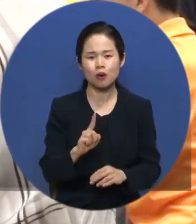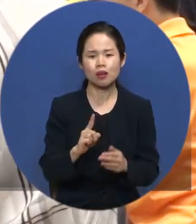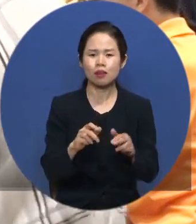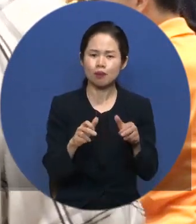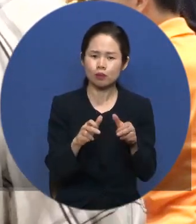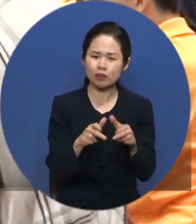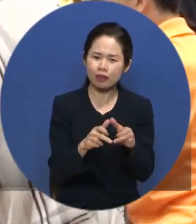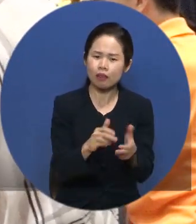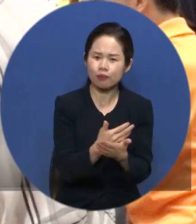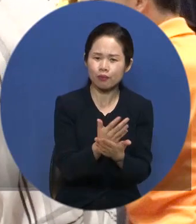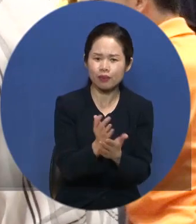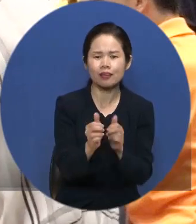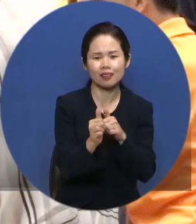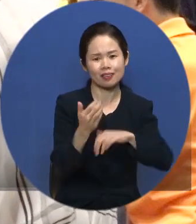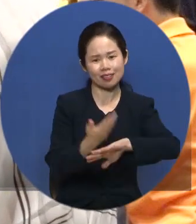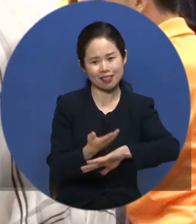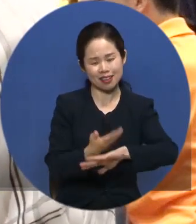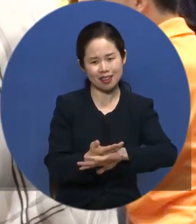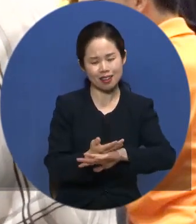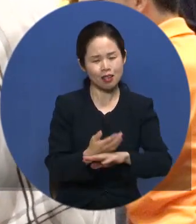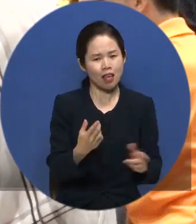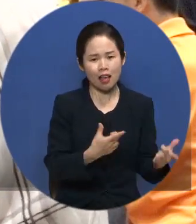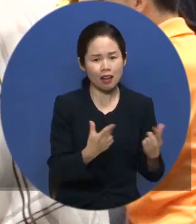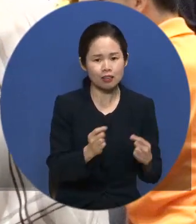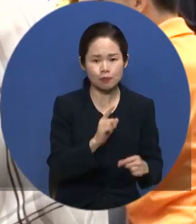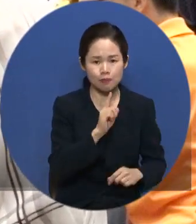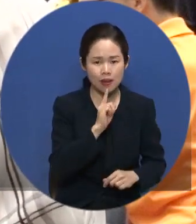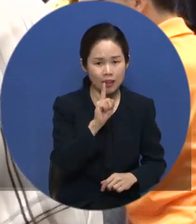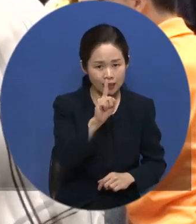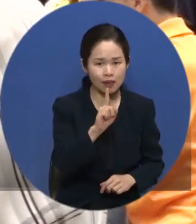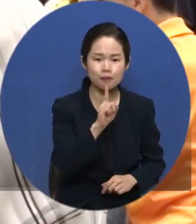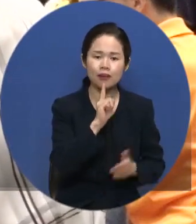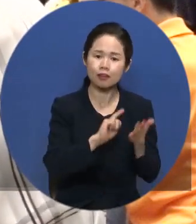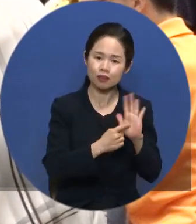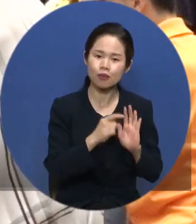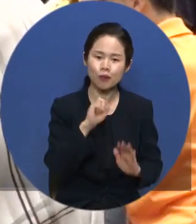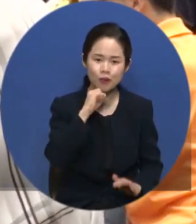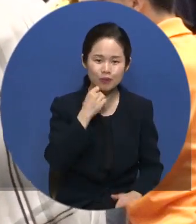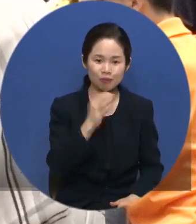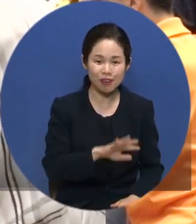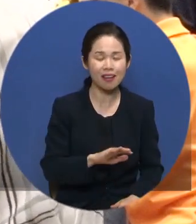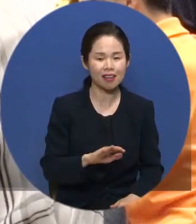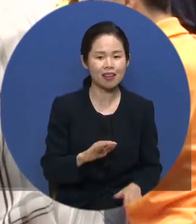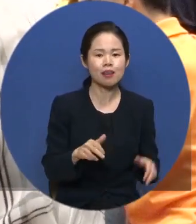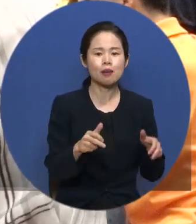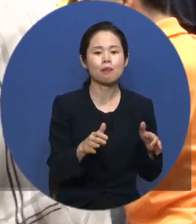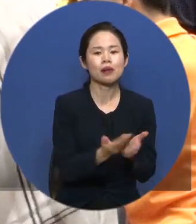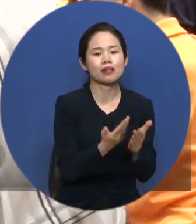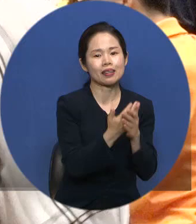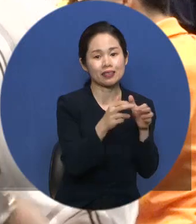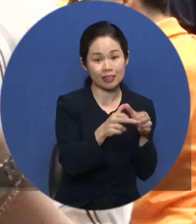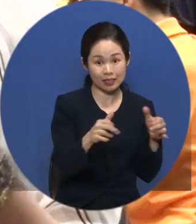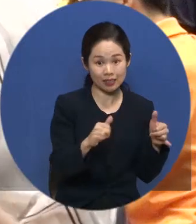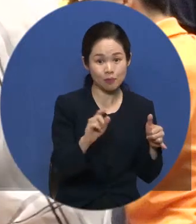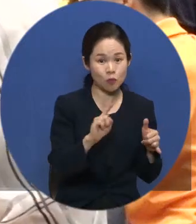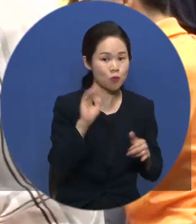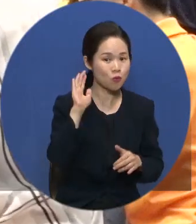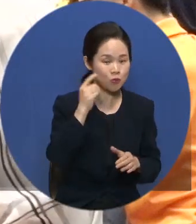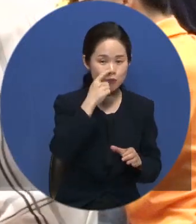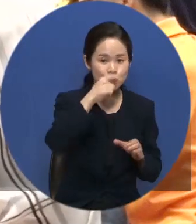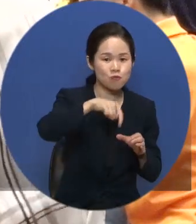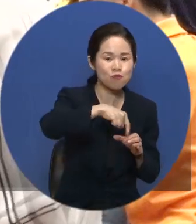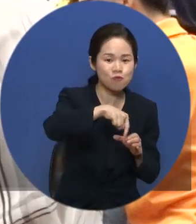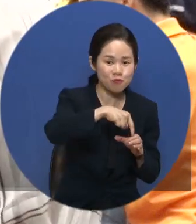같은 경우는 이제 우리가 획일화시키면 안 되겠지만 요즘 최신 그 트렌드에 맞게 바리스타나 뭐 이렇게 뭐